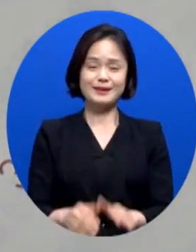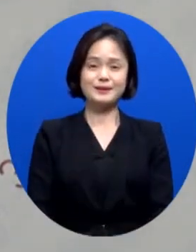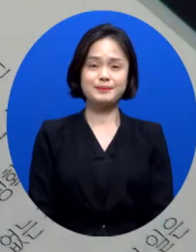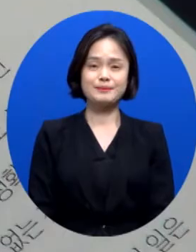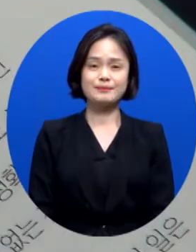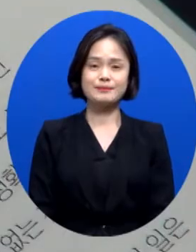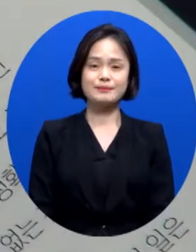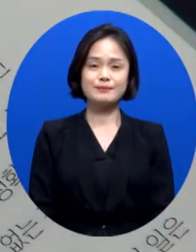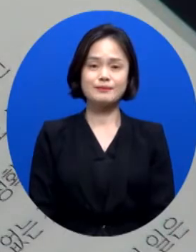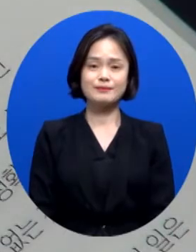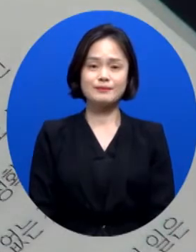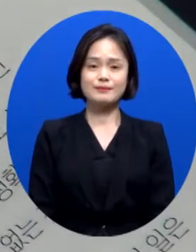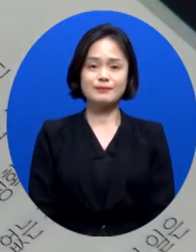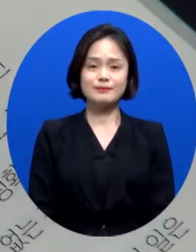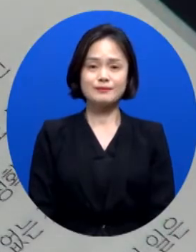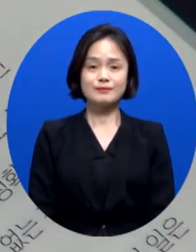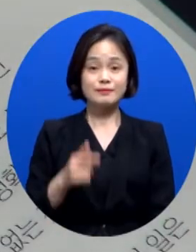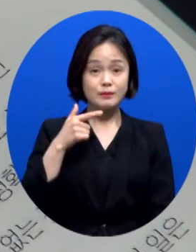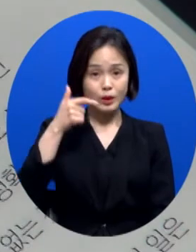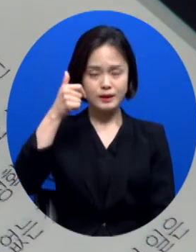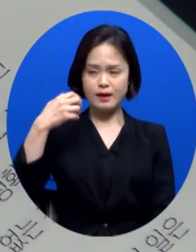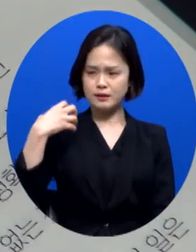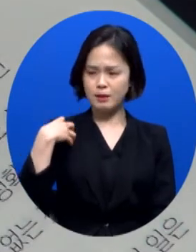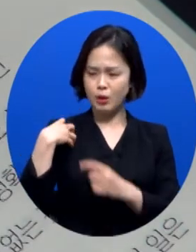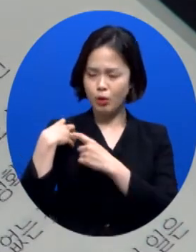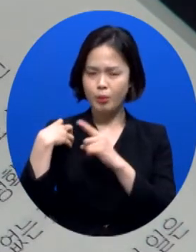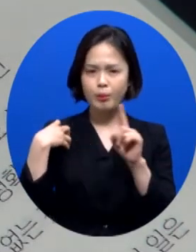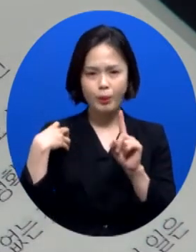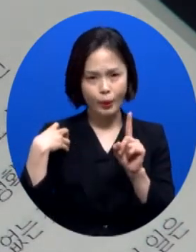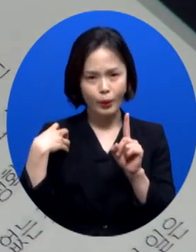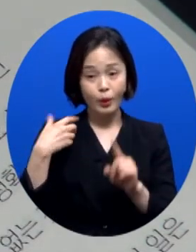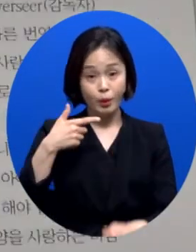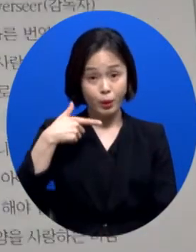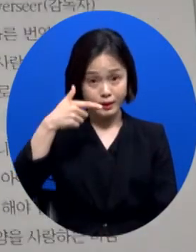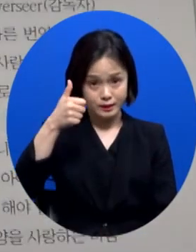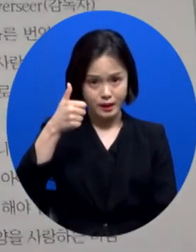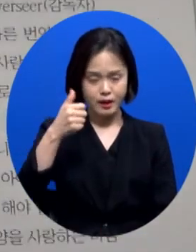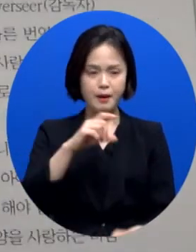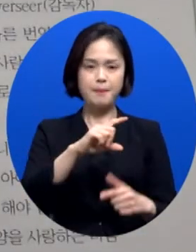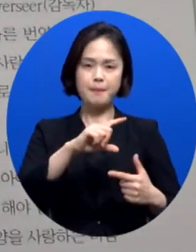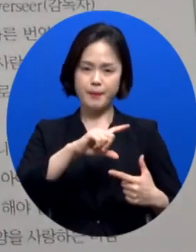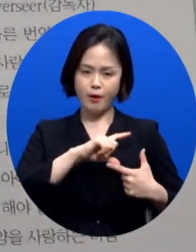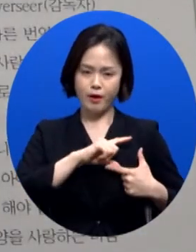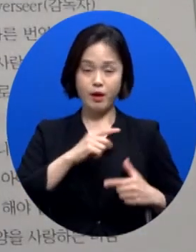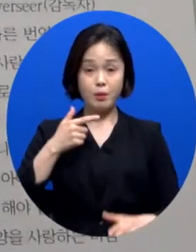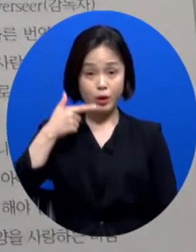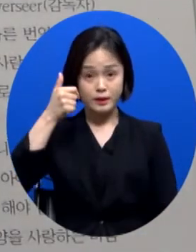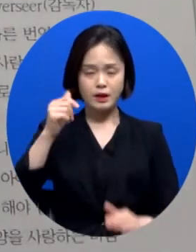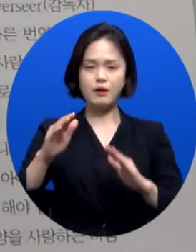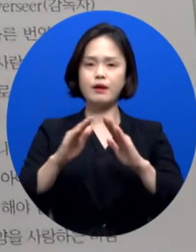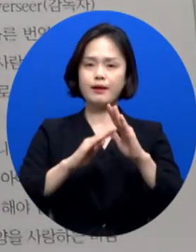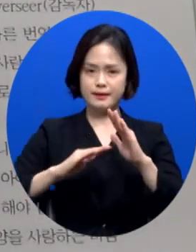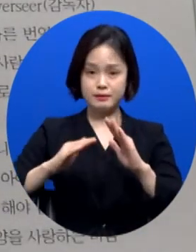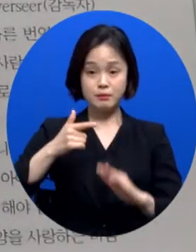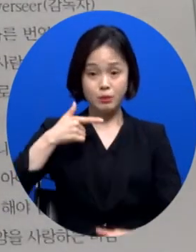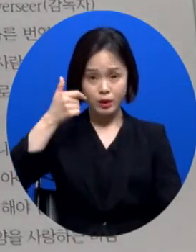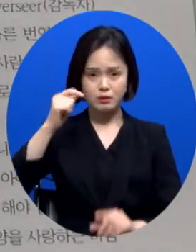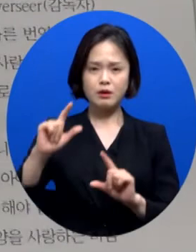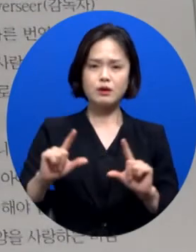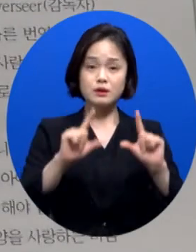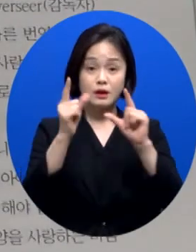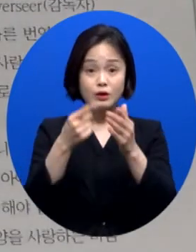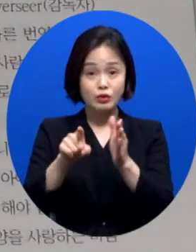묶었습니다. 목회자의 사명은 무엇인가? 목회자의 명예와 가정, 목회자로 살아가기